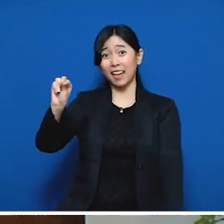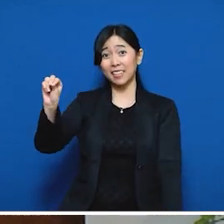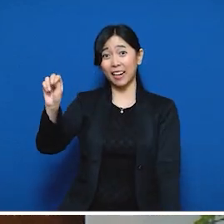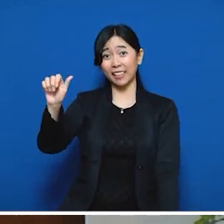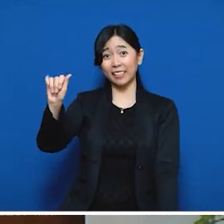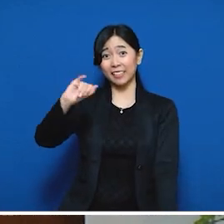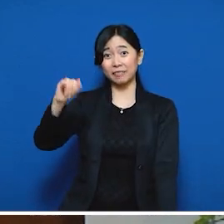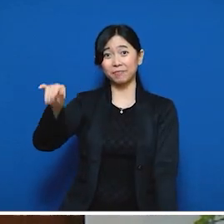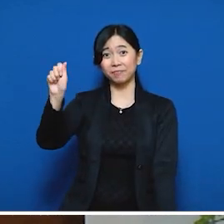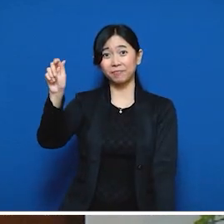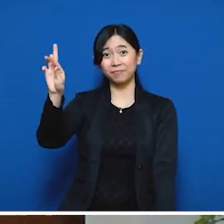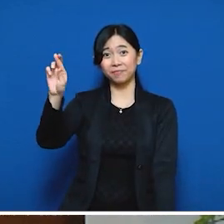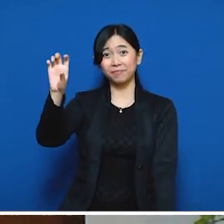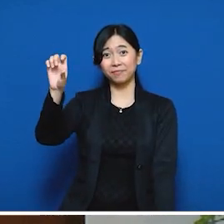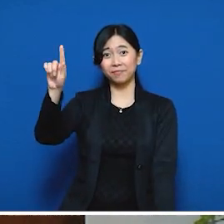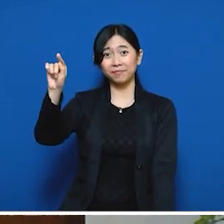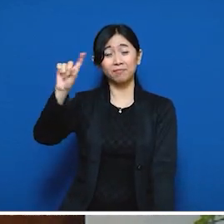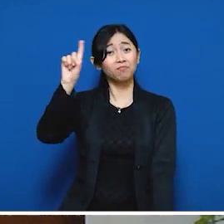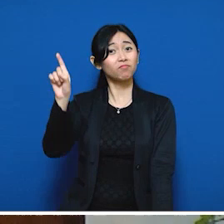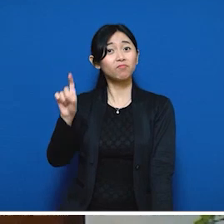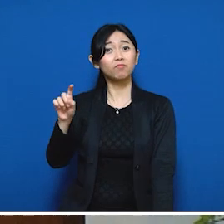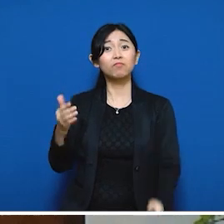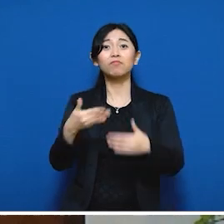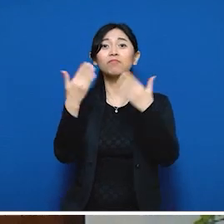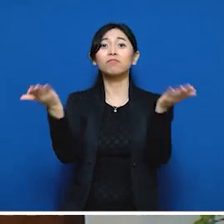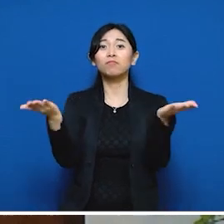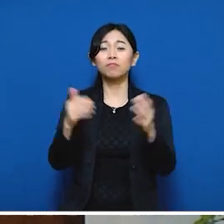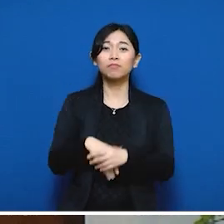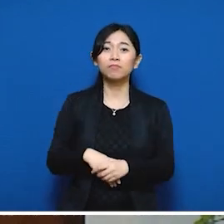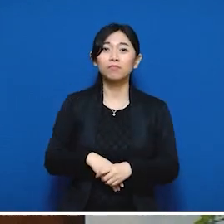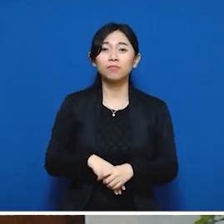datang, hadir dari Nazaret.